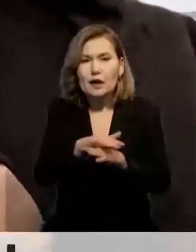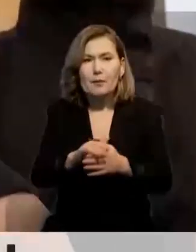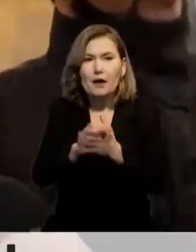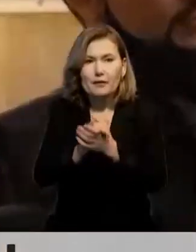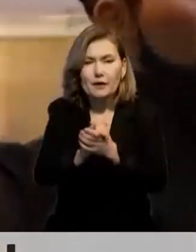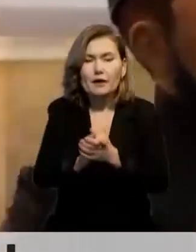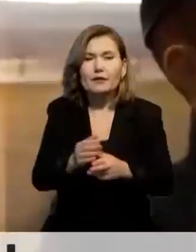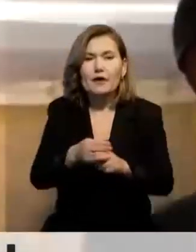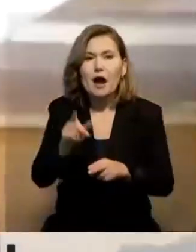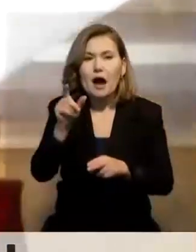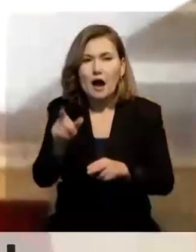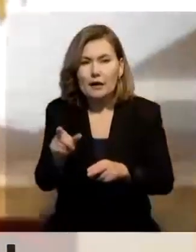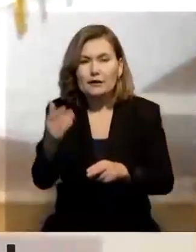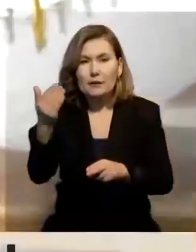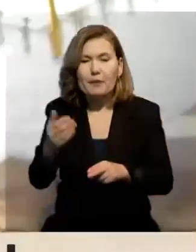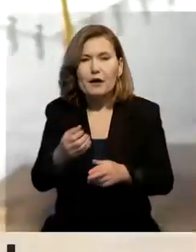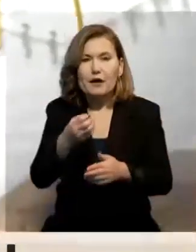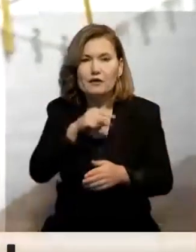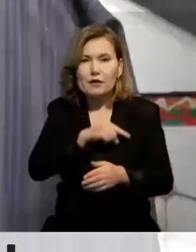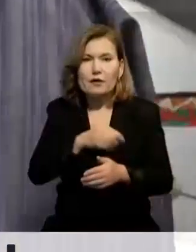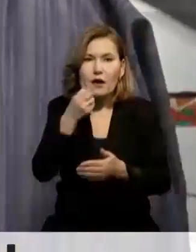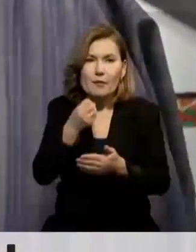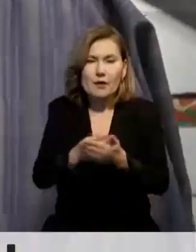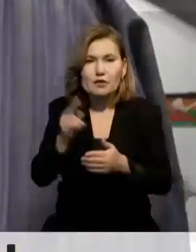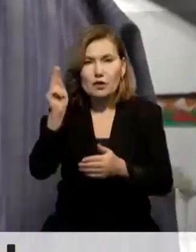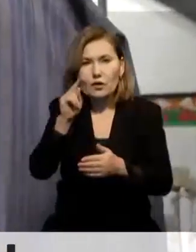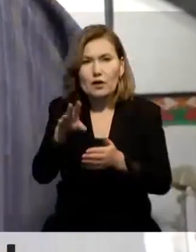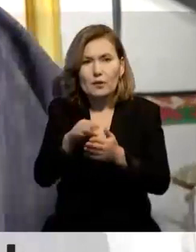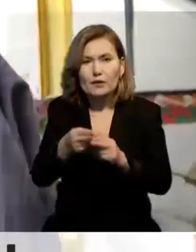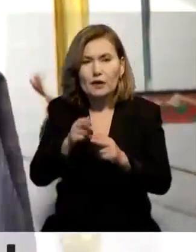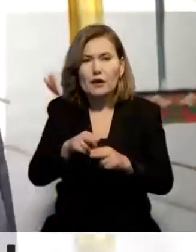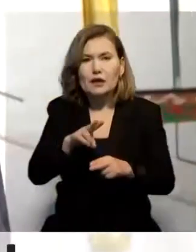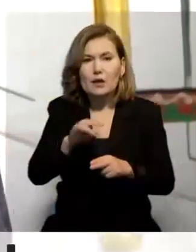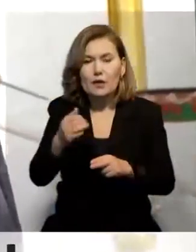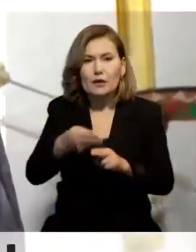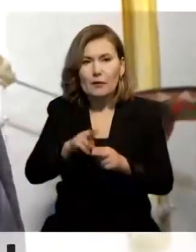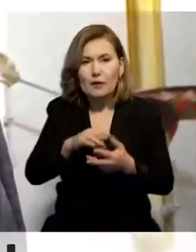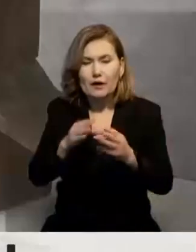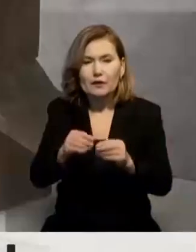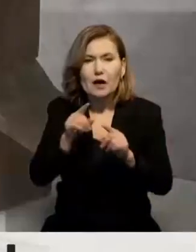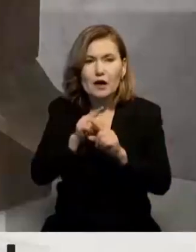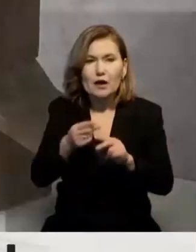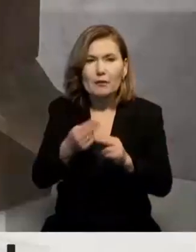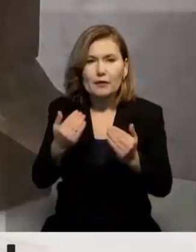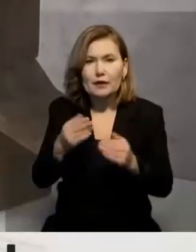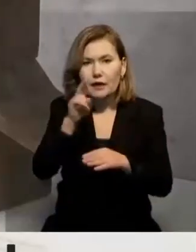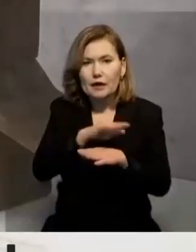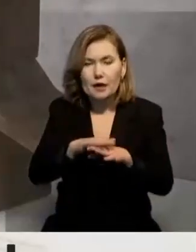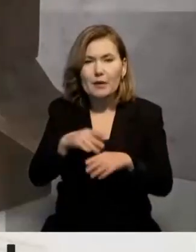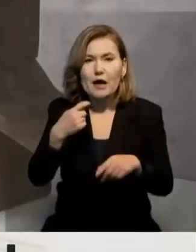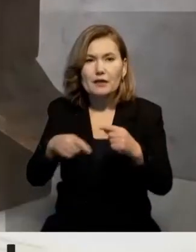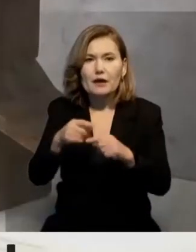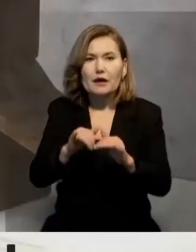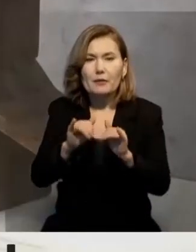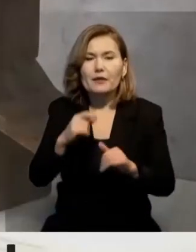жалпы адам баласының асыл қасиеттерін үйренуге үндеген. Әлішер Науаи де гуманистік көзқарасты насихаттады. Қазіргі екі мемлекет